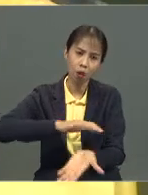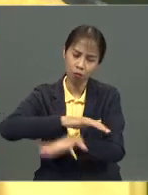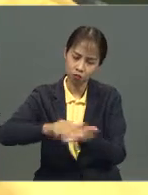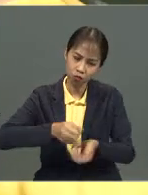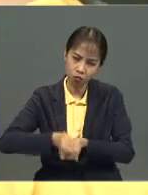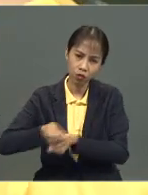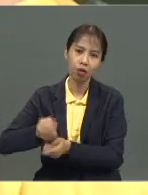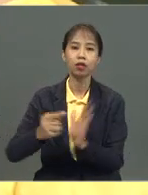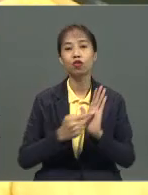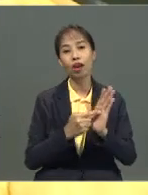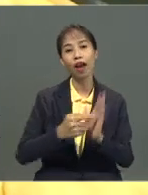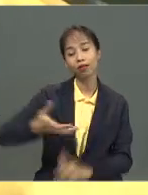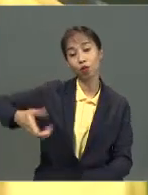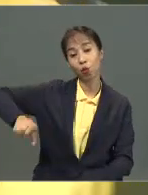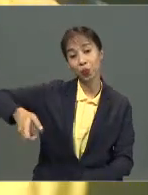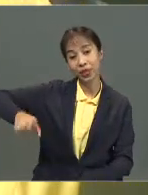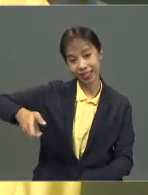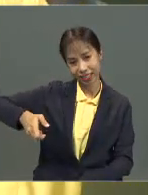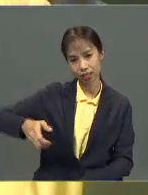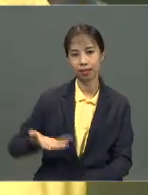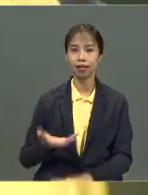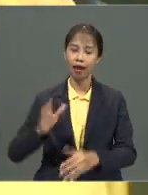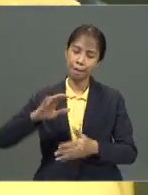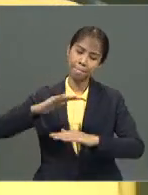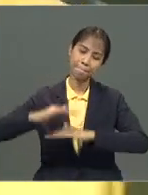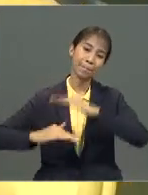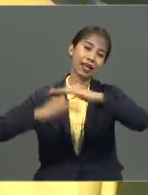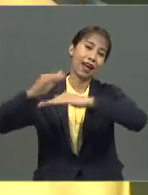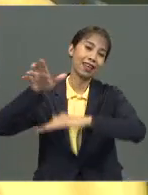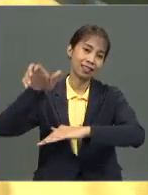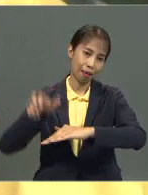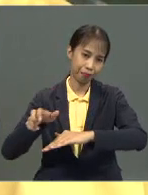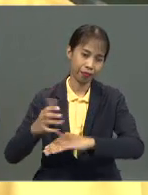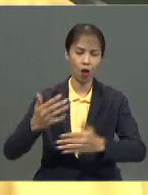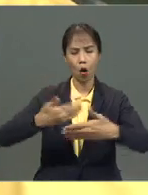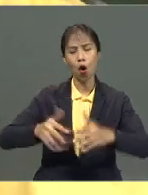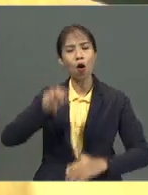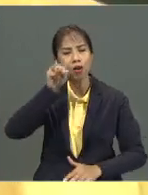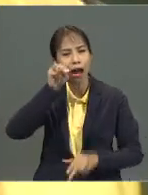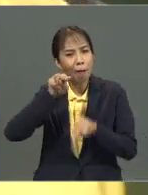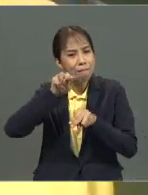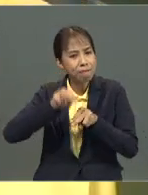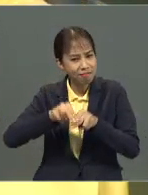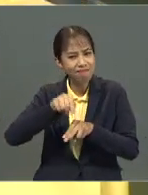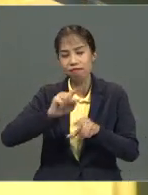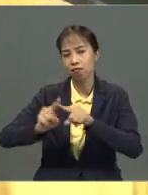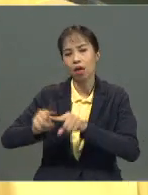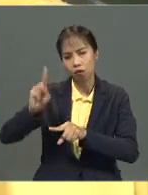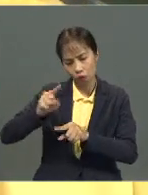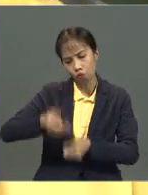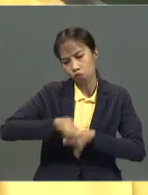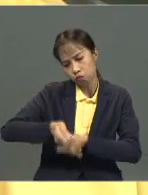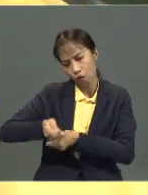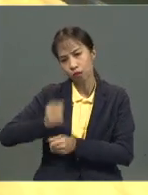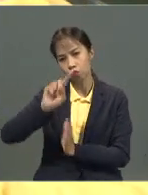บ่อยๆเช่นลูกบิดประตูนะคะบาร์บันไดหรือแม้กระทั่งชักโครกนะคะเราต้องทำทุกๆ2ชั่วโม